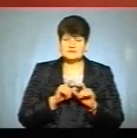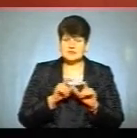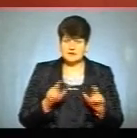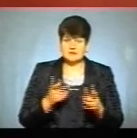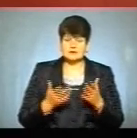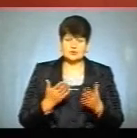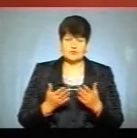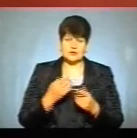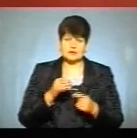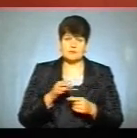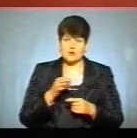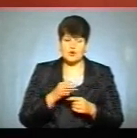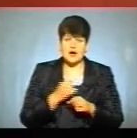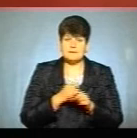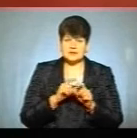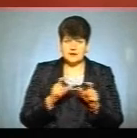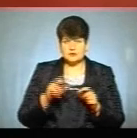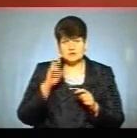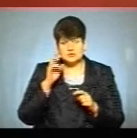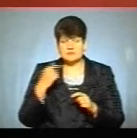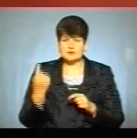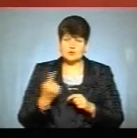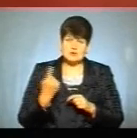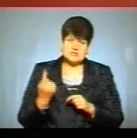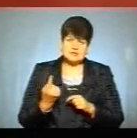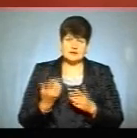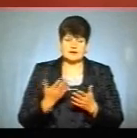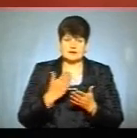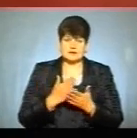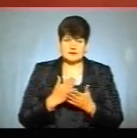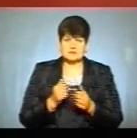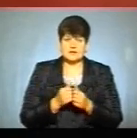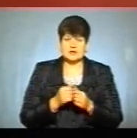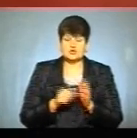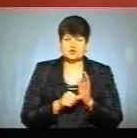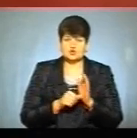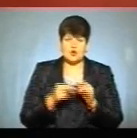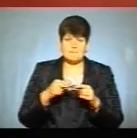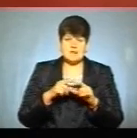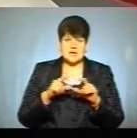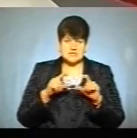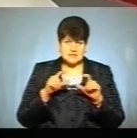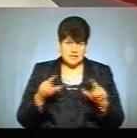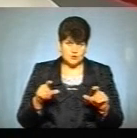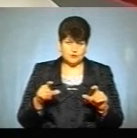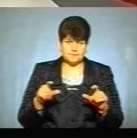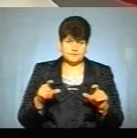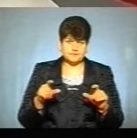про, зокрема, аптека теж комунальна, обласна, яка знаходиться біля 6-го магазину, щоб людей так не водити,